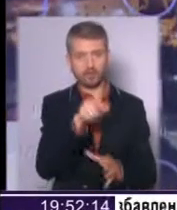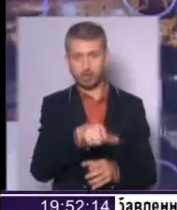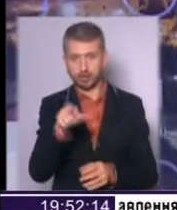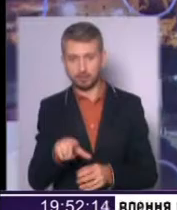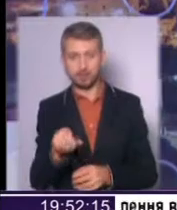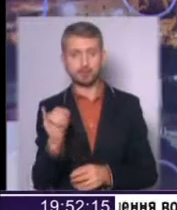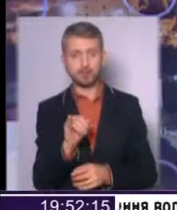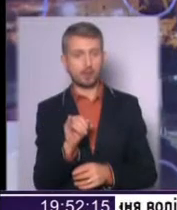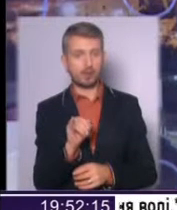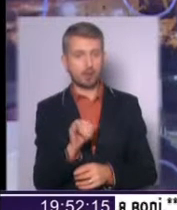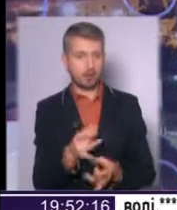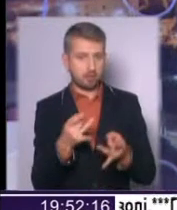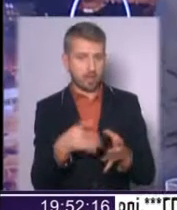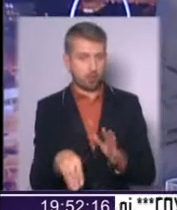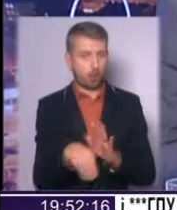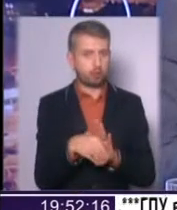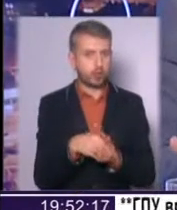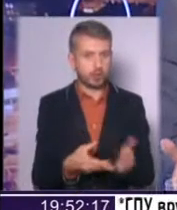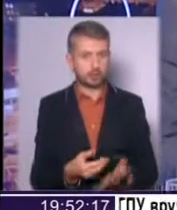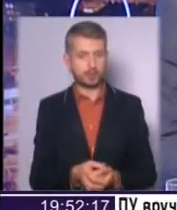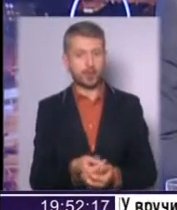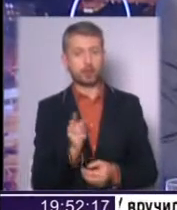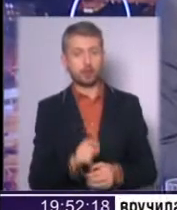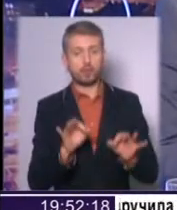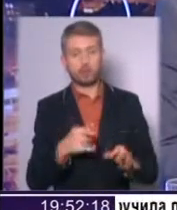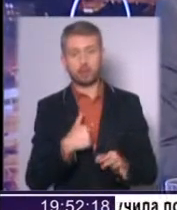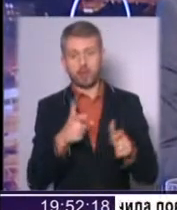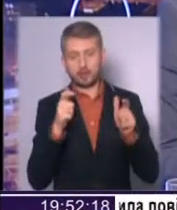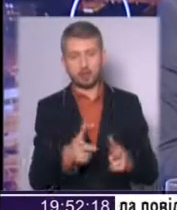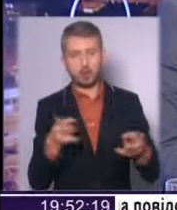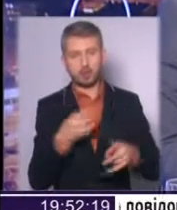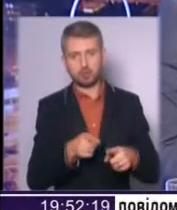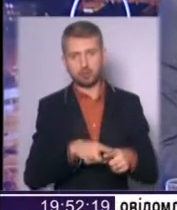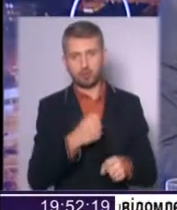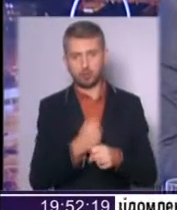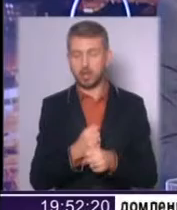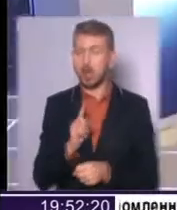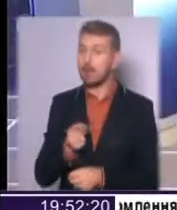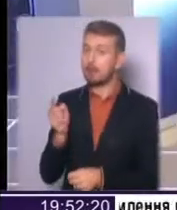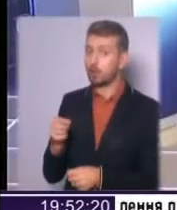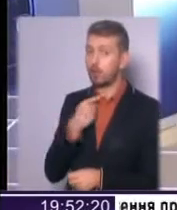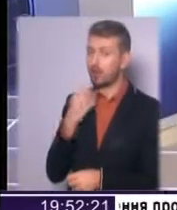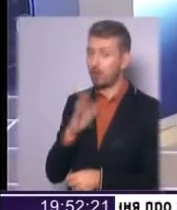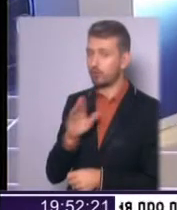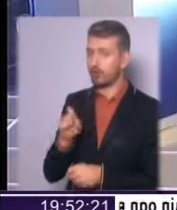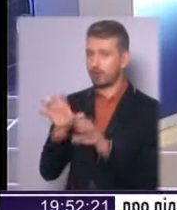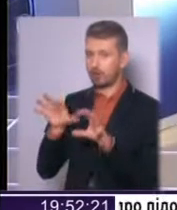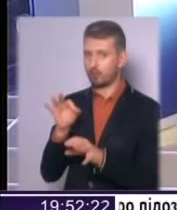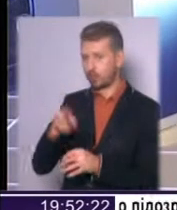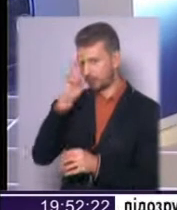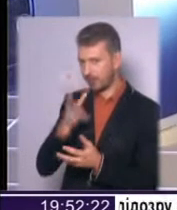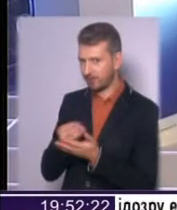партії будуть змагатися ідеологіями своїми, програмами, виконання їх тих програм перед виборцями, дотримання слова,